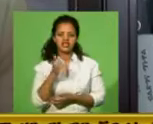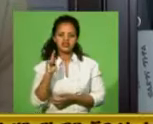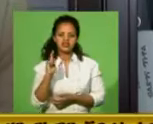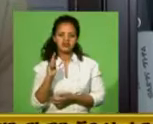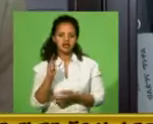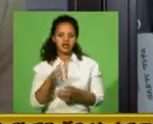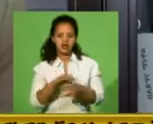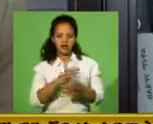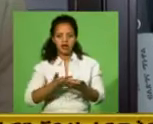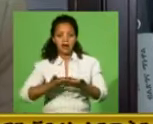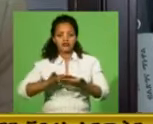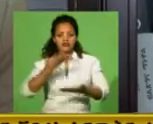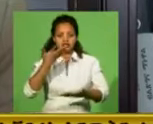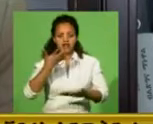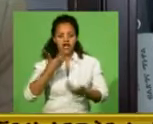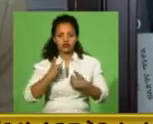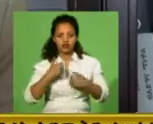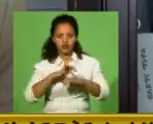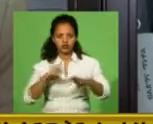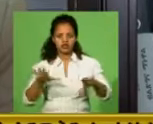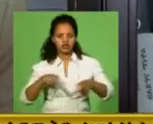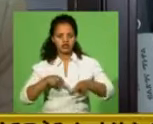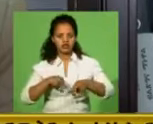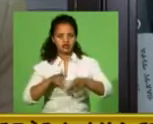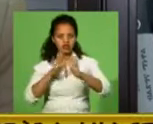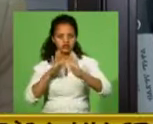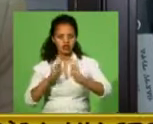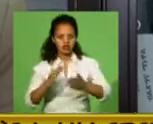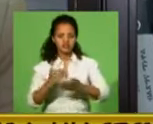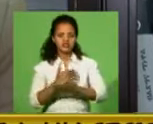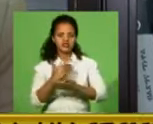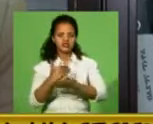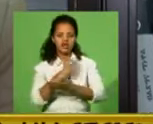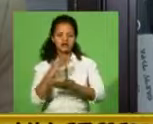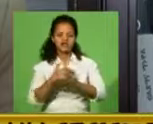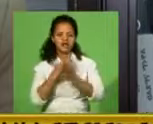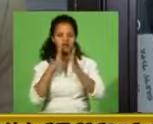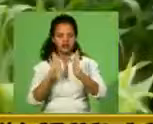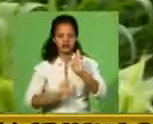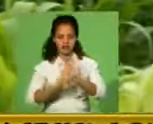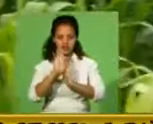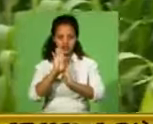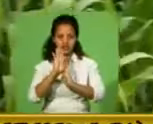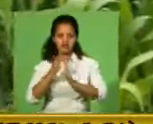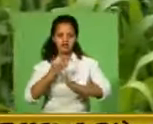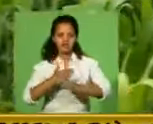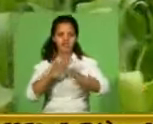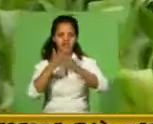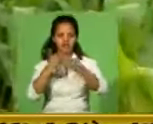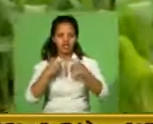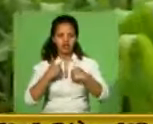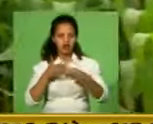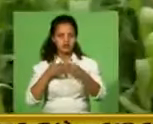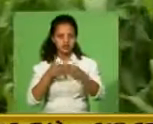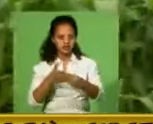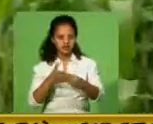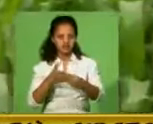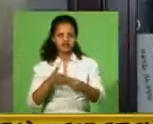መሬት በሙሉ ሁሉም ታርሰው ምርትና ምርታማነትን ከማሳደግ ረገድ በየደረጃው ያለው አመራር